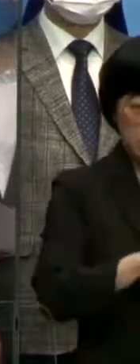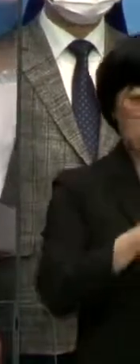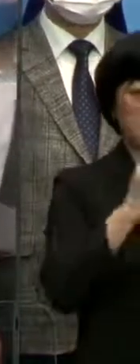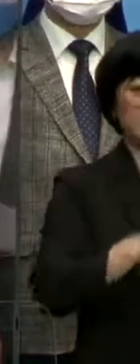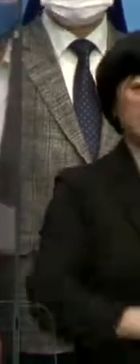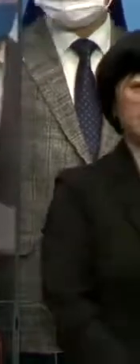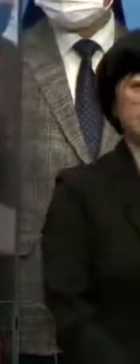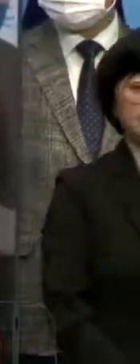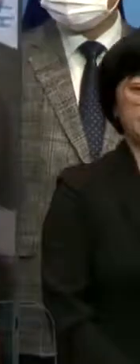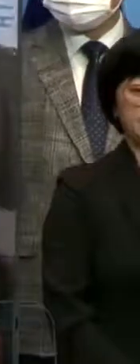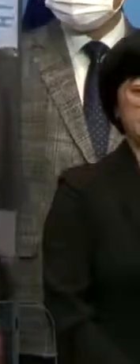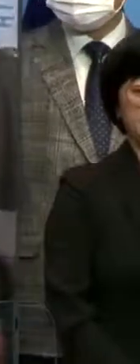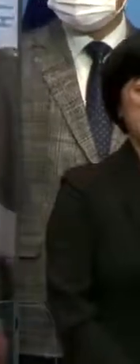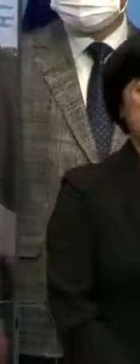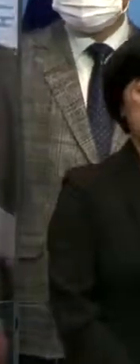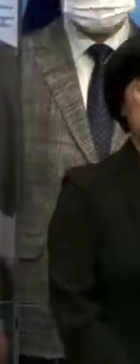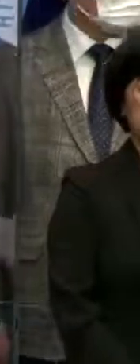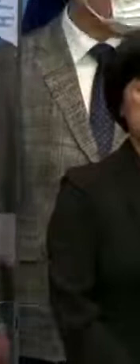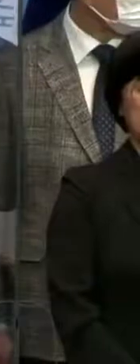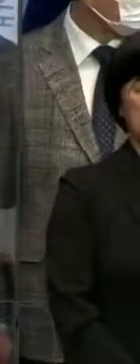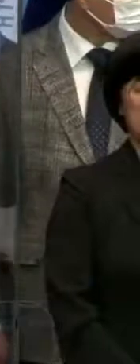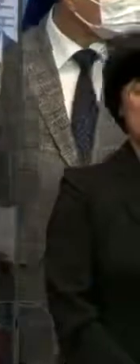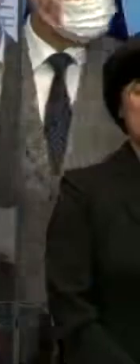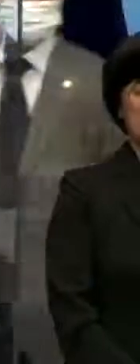의원님 오셔서 말씀해 주시기 바랍니다.